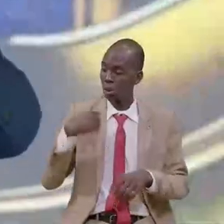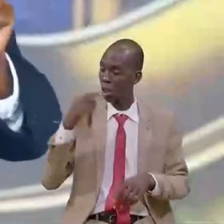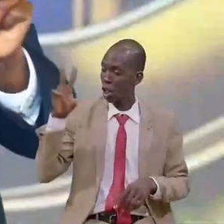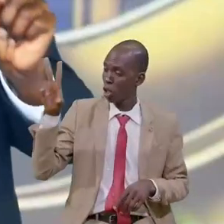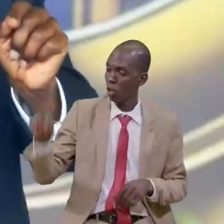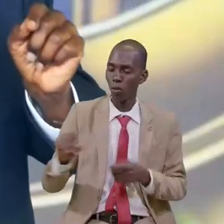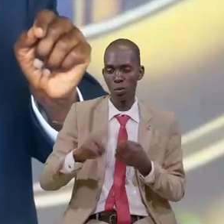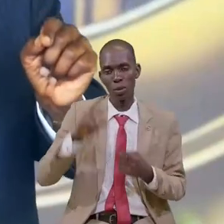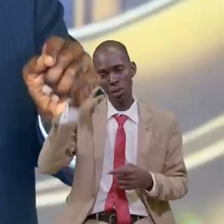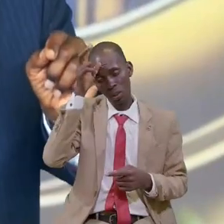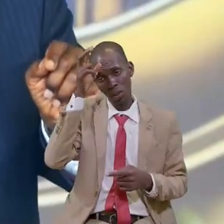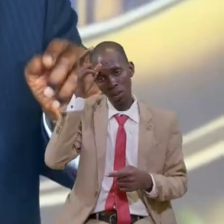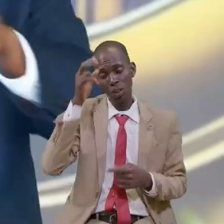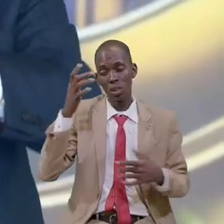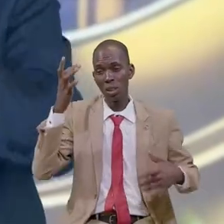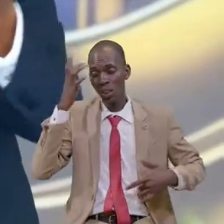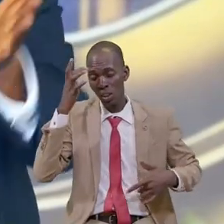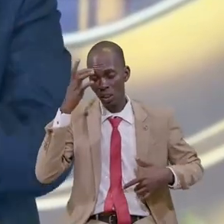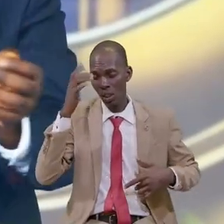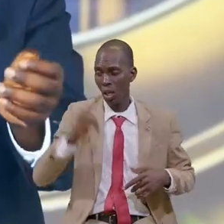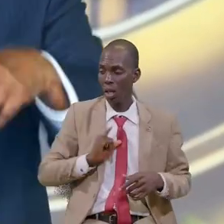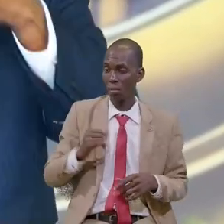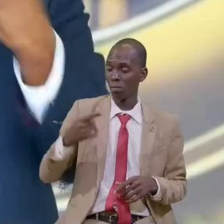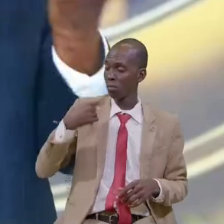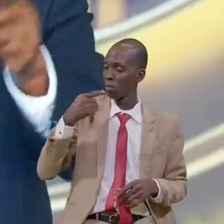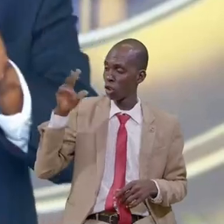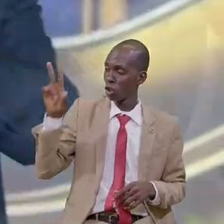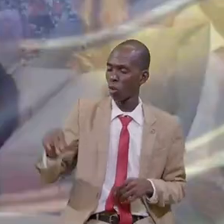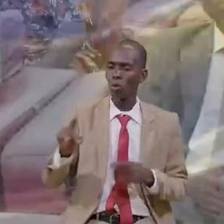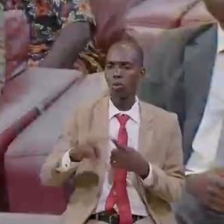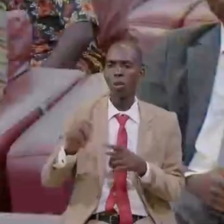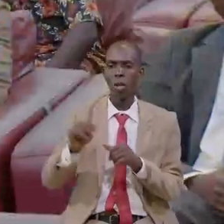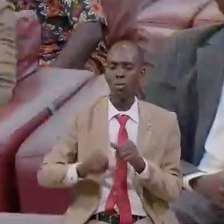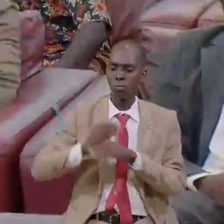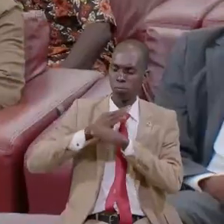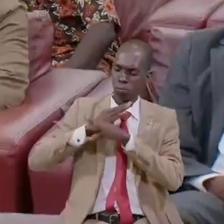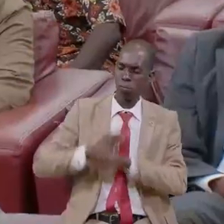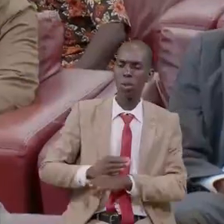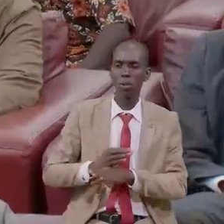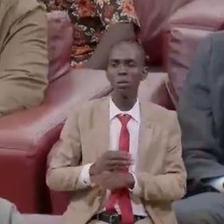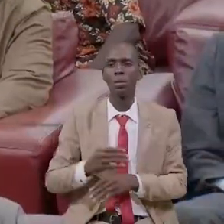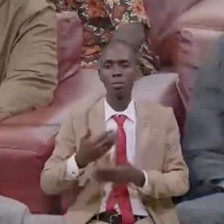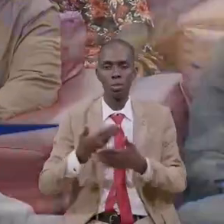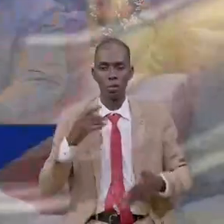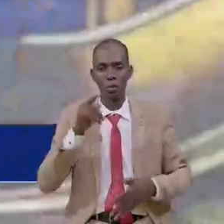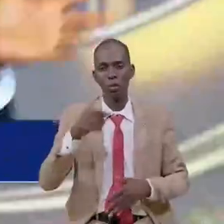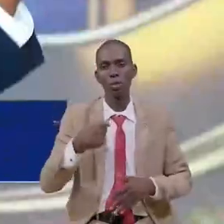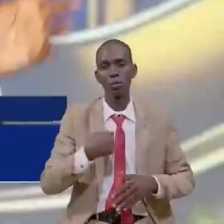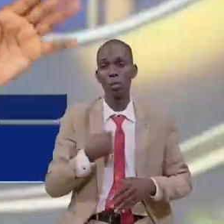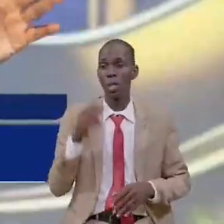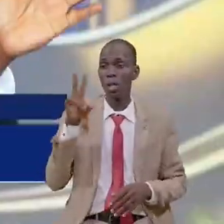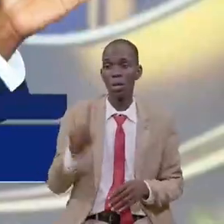non à tout pied d'achoppement devant moi, devant toi. Non. Mais dans toutes ces